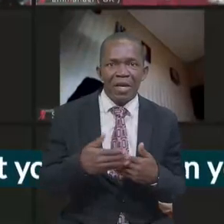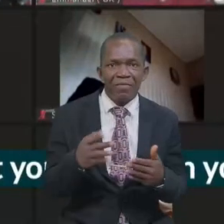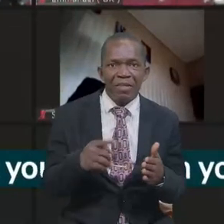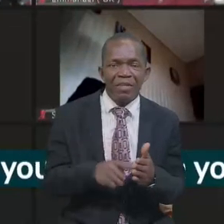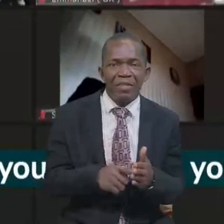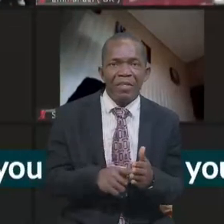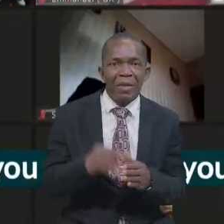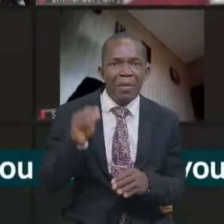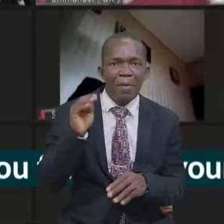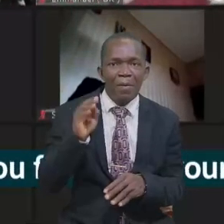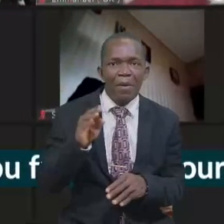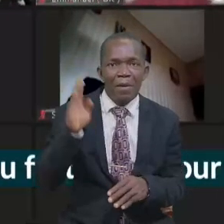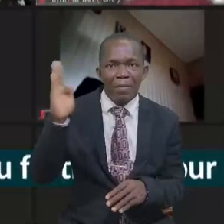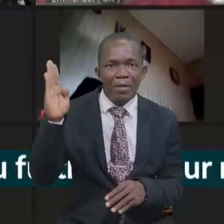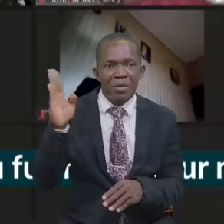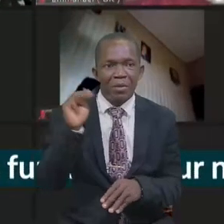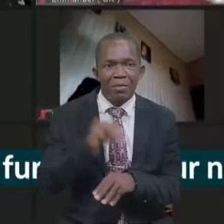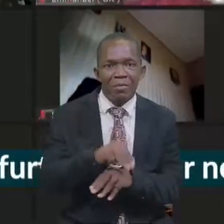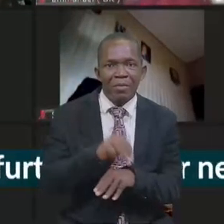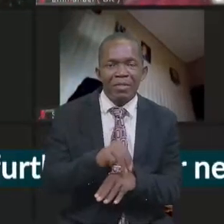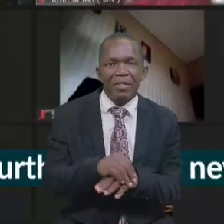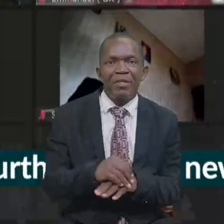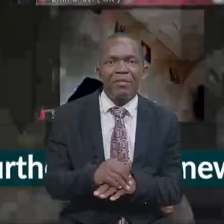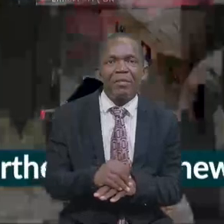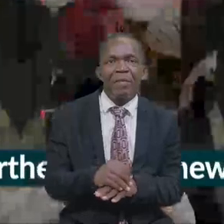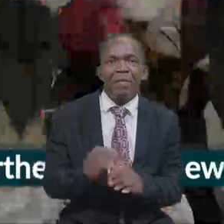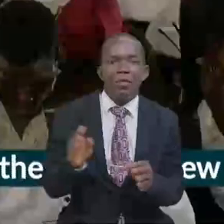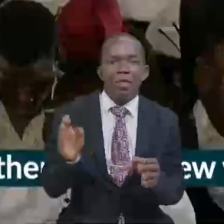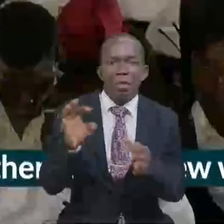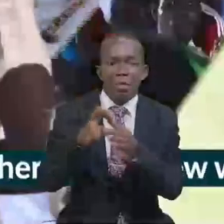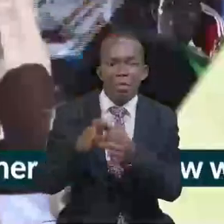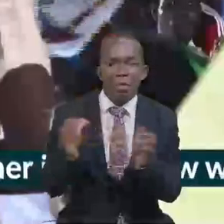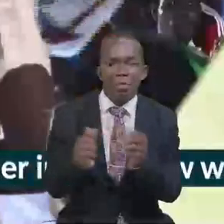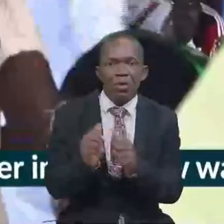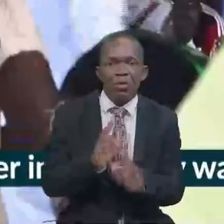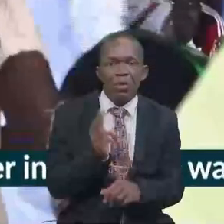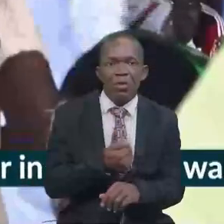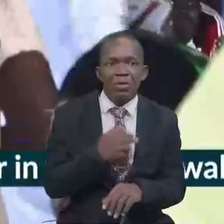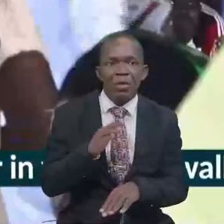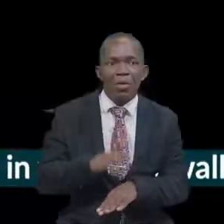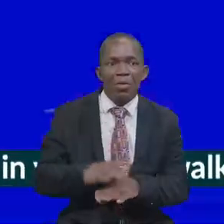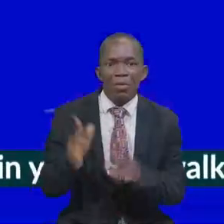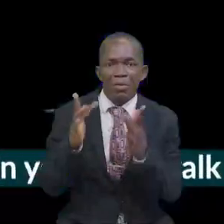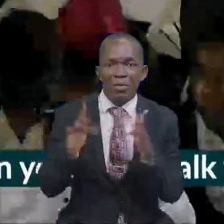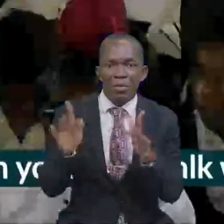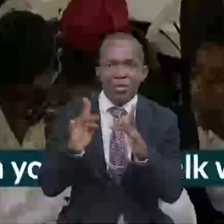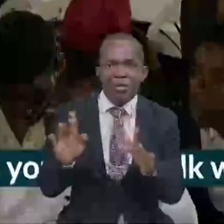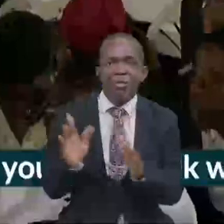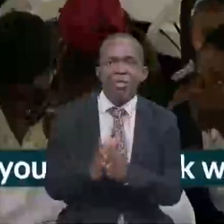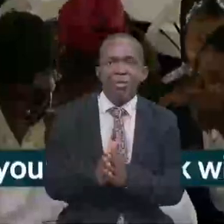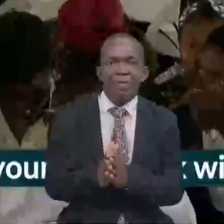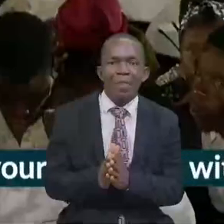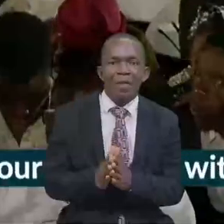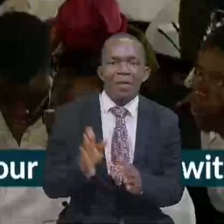Cliquez dessus et il y a un formulaire. Une page va s'afficher Vous pouvez la remplir. Vous aurez